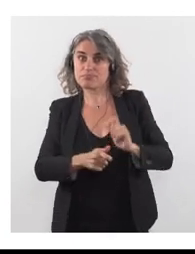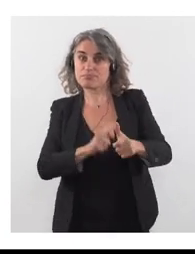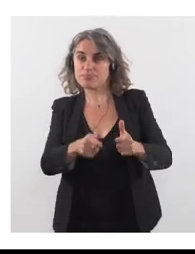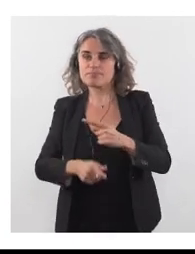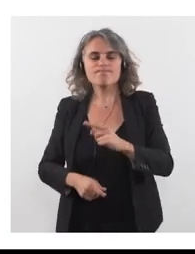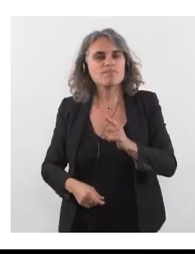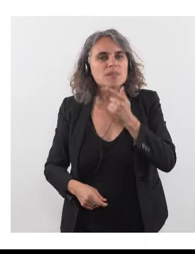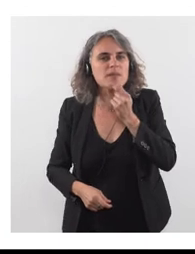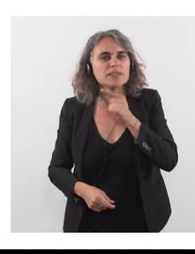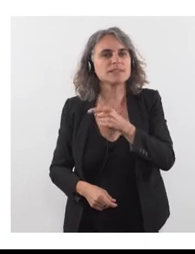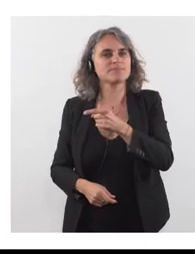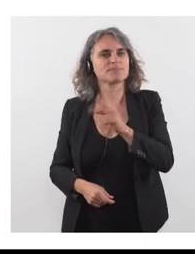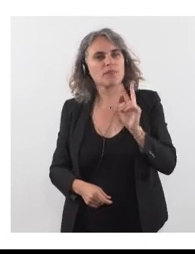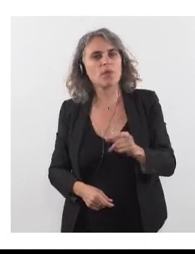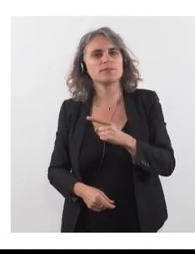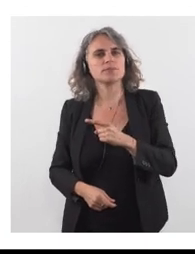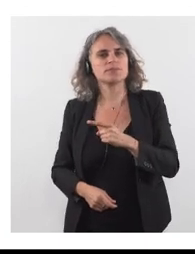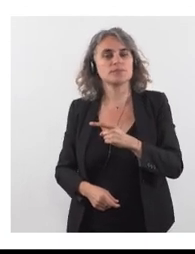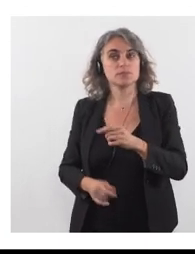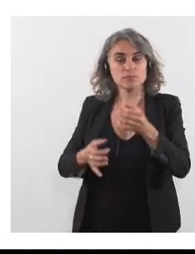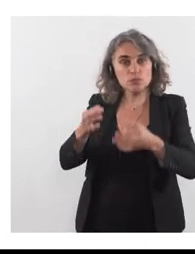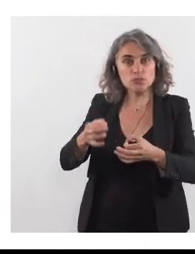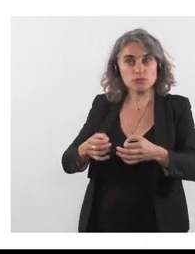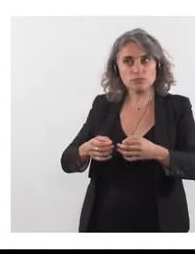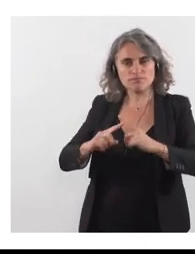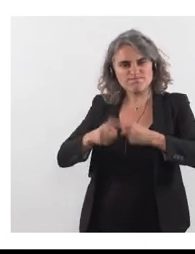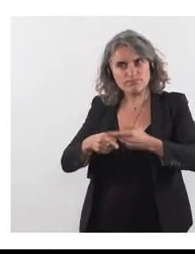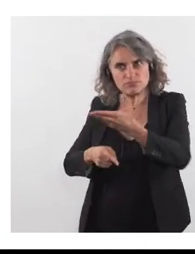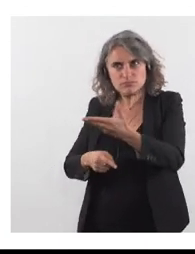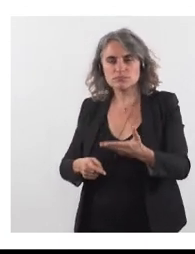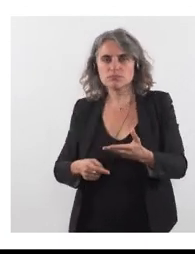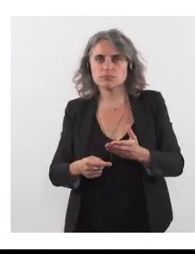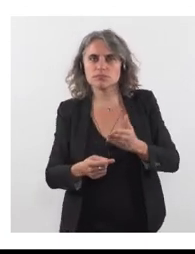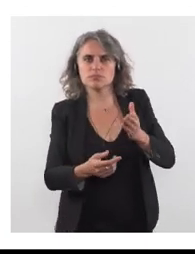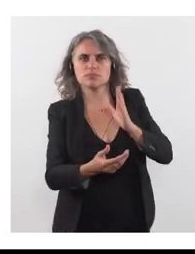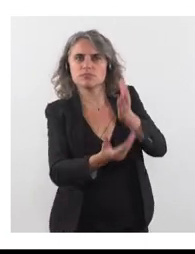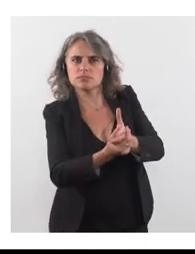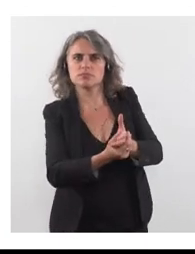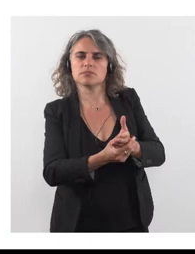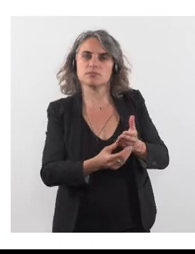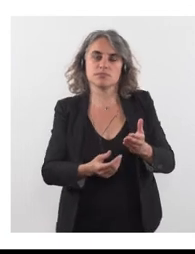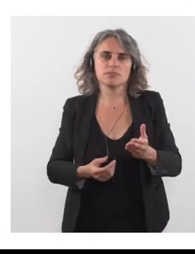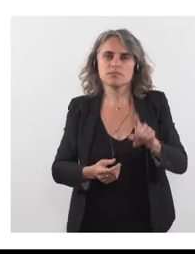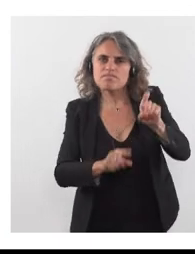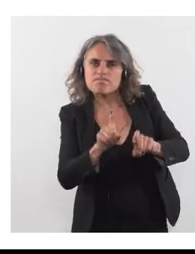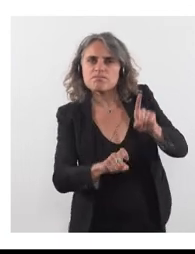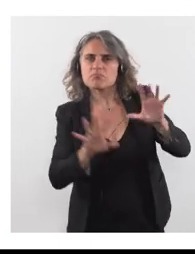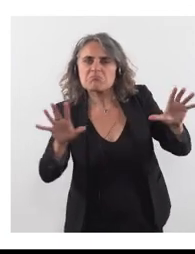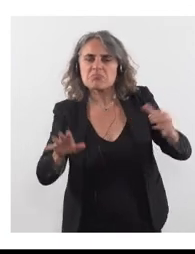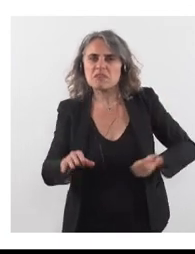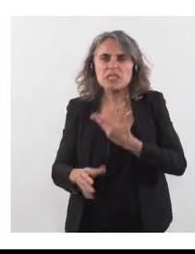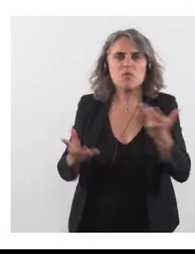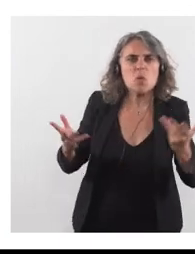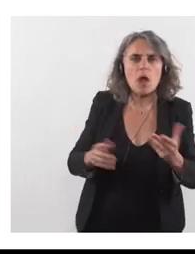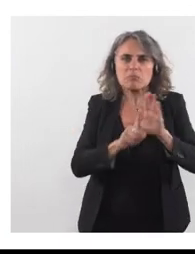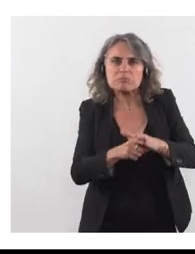n'est pas évident de convaincre les cours et tribunaux de faire poser ces questions préjudicielles. Et ça nous arrive régulièrement dans nos conclusions de le proposer, mais on ne